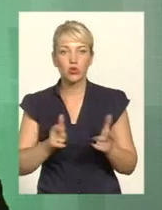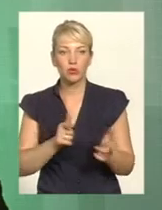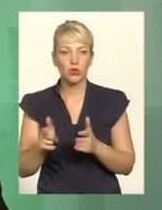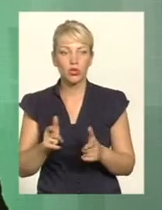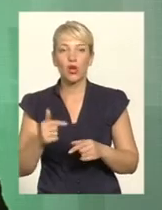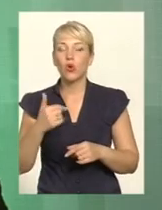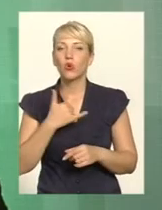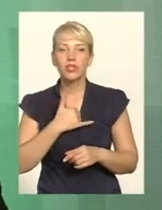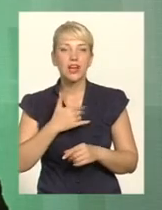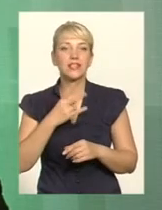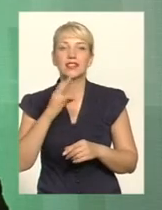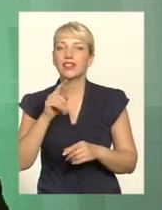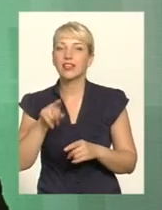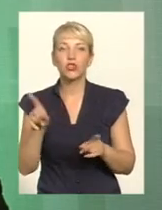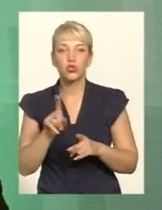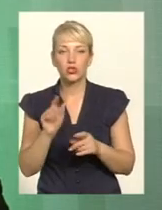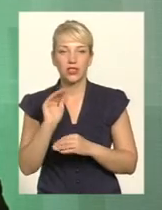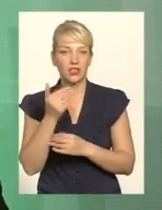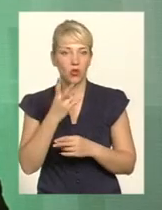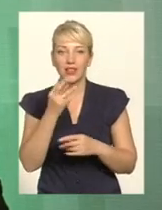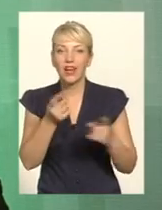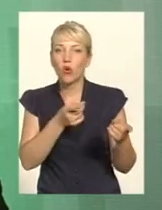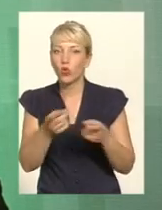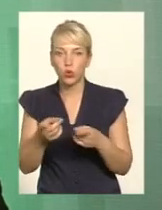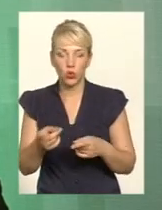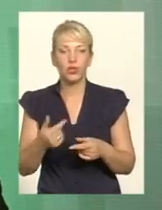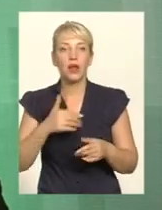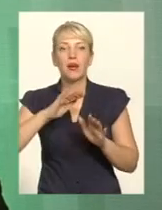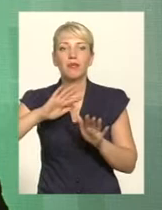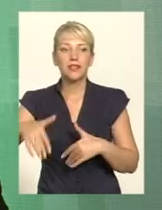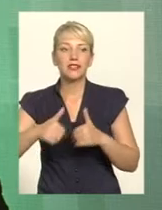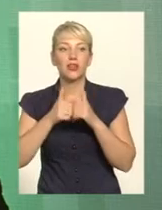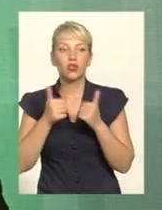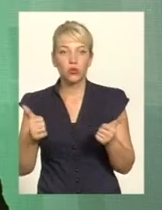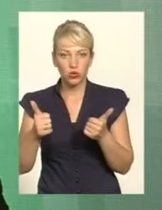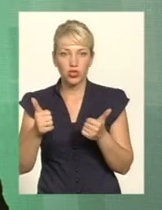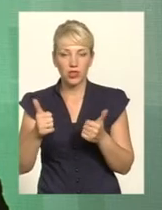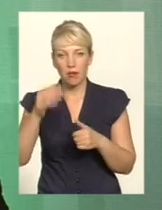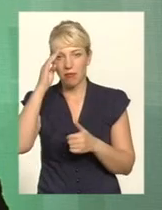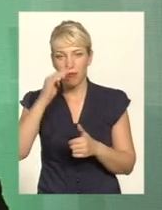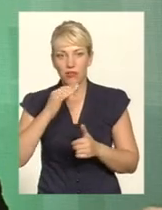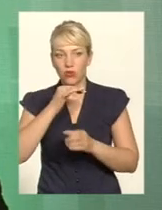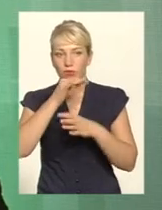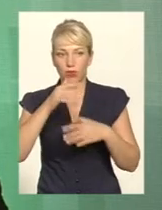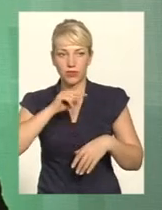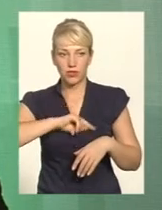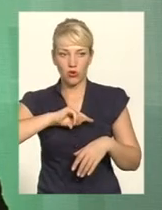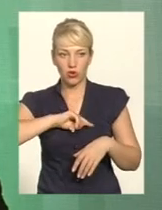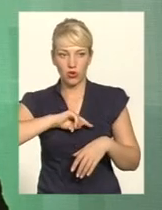що дитина психологічно не готова до розлучення. Після розлучення вона, батько не може